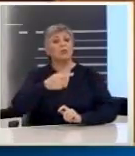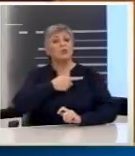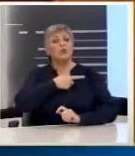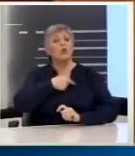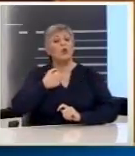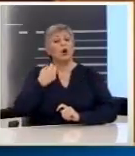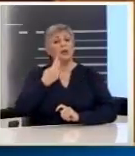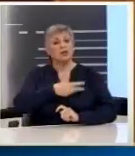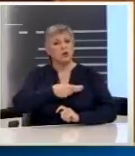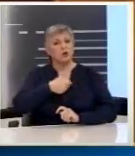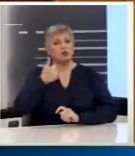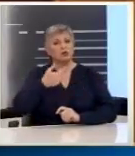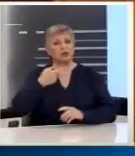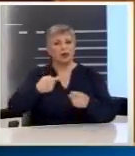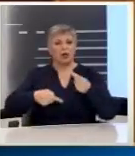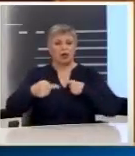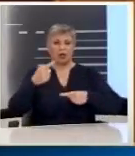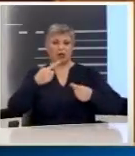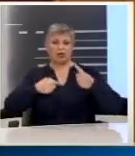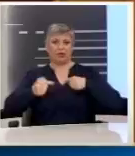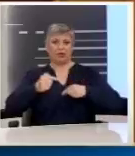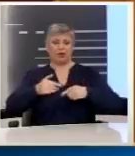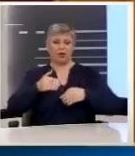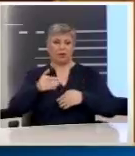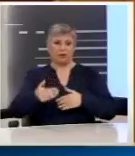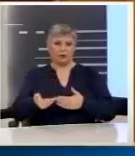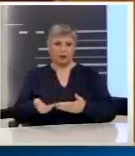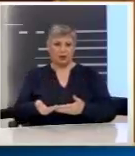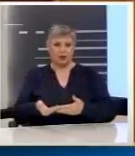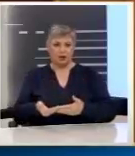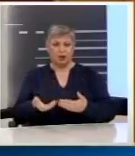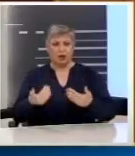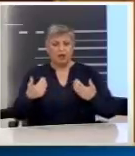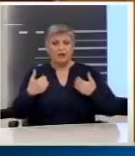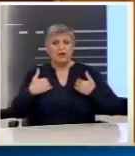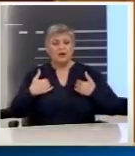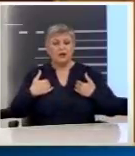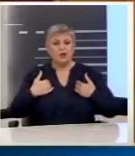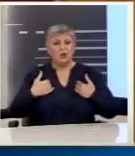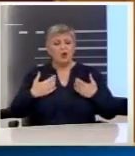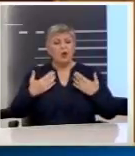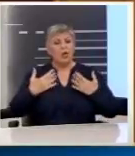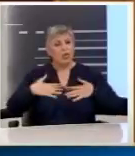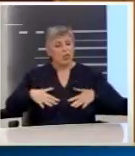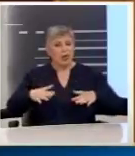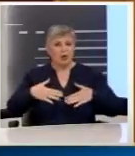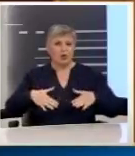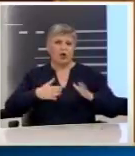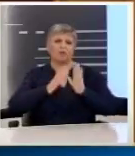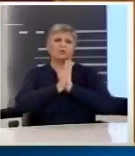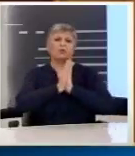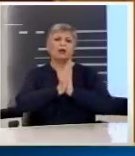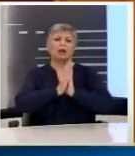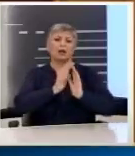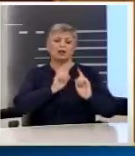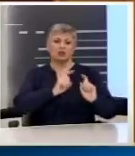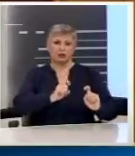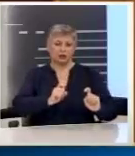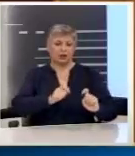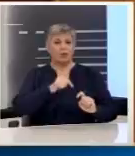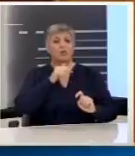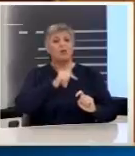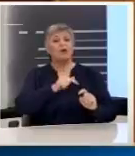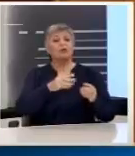κάνει και διορθωτικές δηλώσεις μετά? Εγώ ένα πράγμα θα ήθελα να σας παρακαλέσω. Να συνεχίσετε